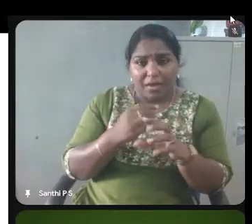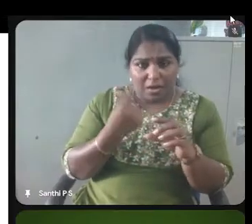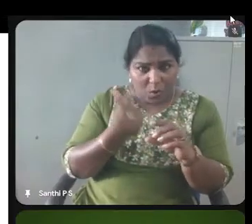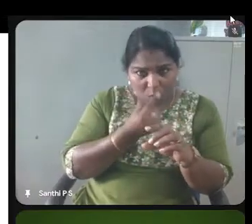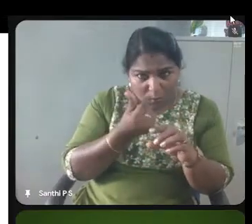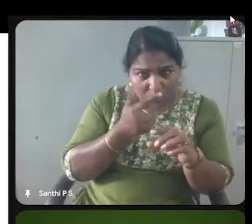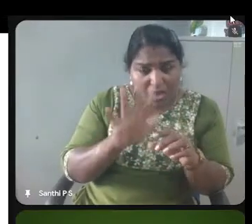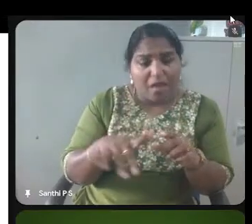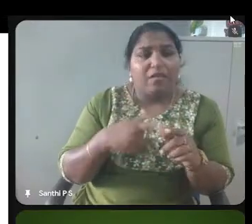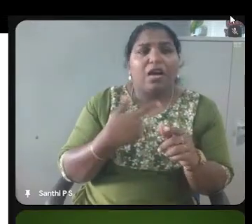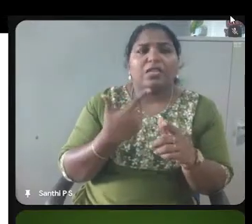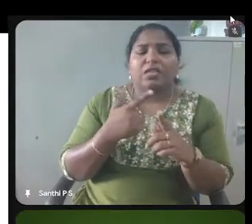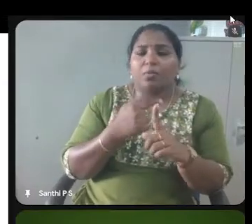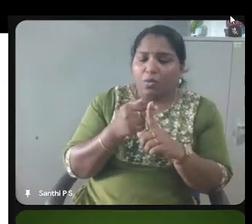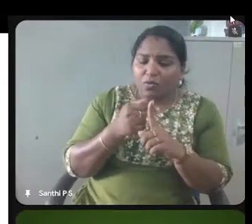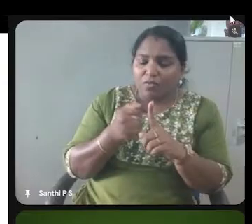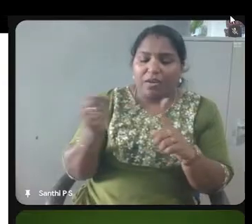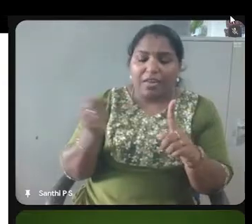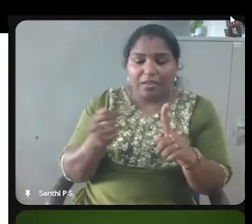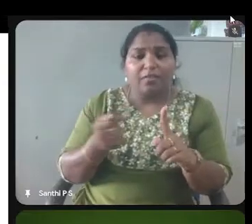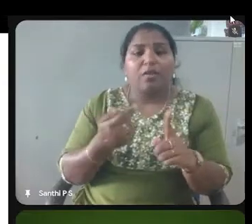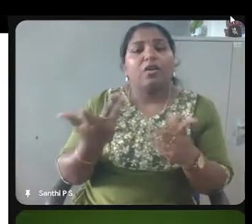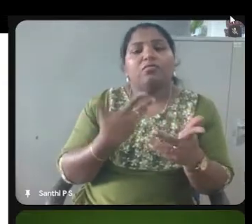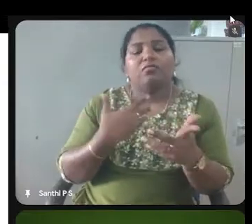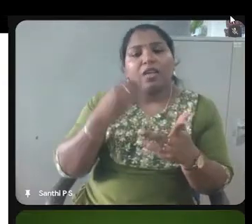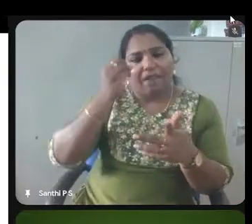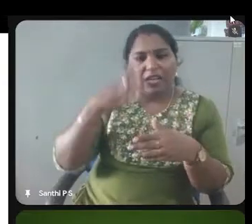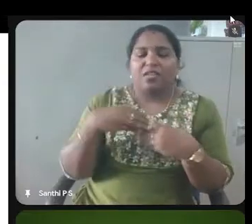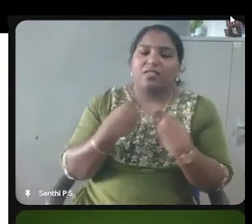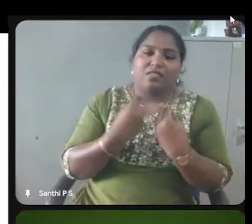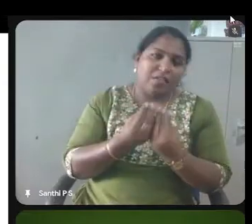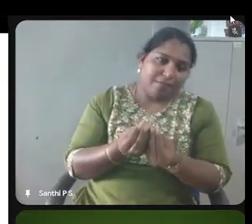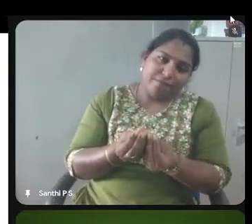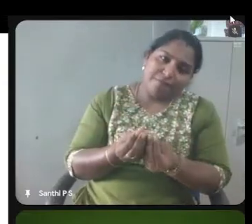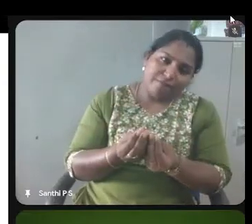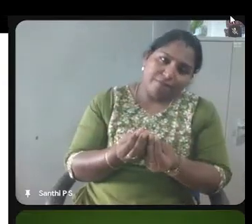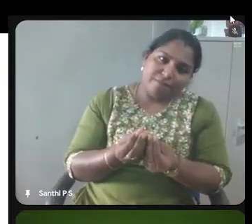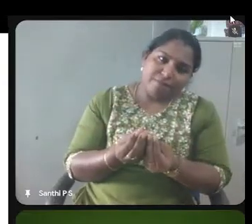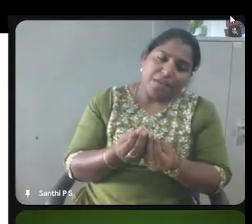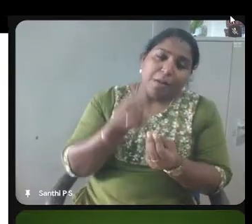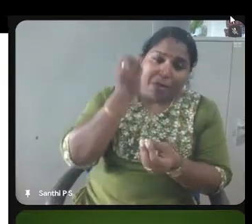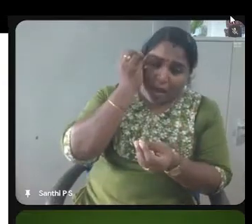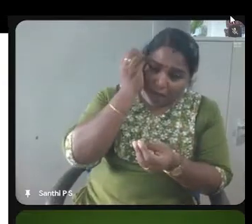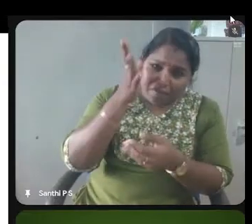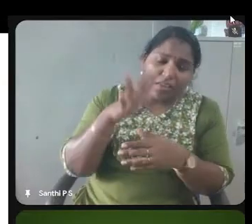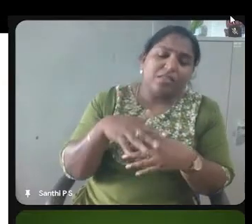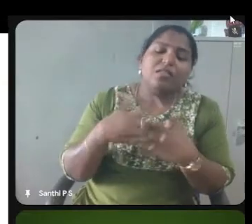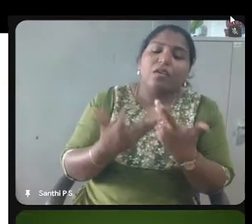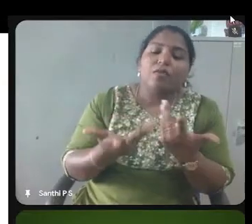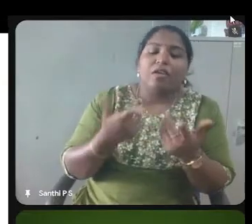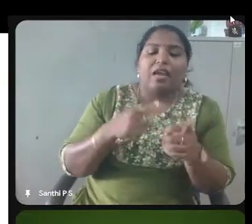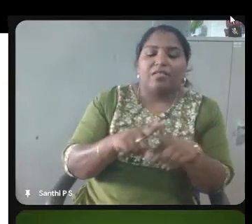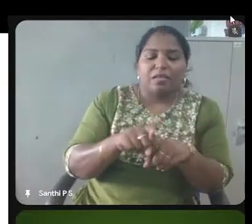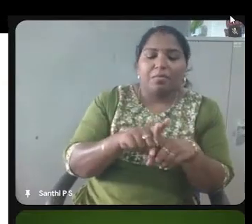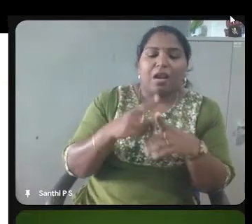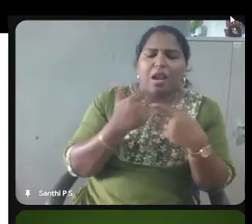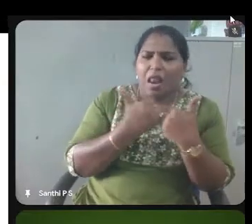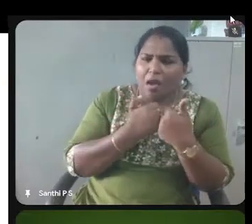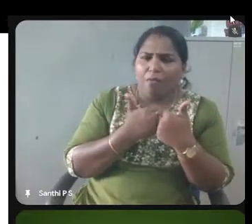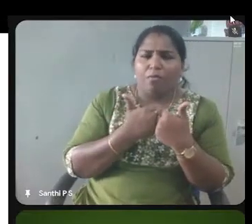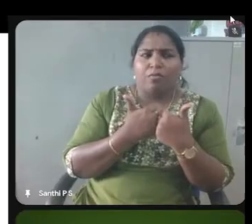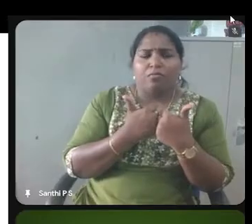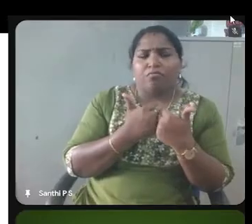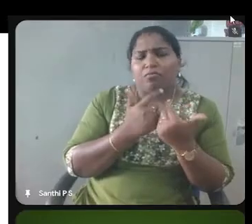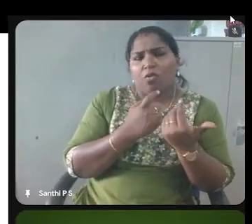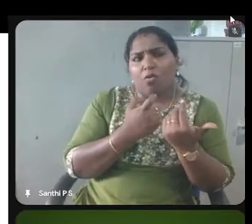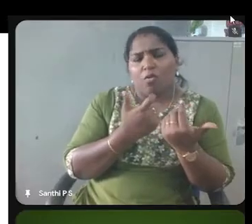ചെയ്യാൻ. പിന്നെ നമുക്ക് ഇവരെ ഓറിയന്റ് ചെയ്യാൻ പറ്റുന്നത് ഈ എങ്ങനെയാണ് ഒരു റിലേഷൻഷിപ്പ് മുന്നോട്ട് പോകേണ്ടത്,